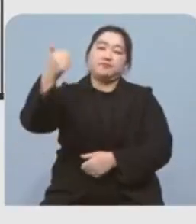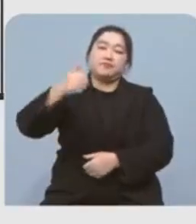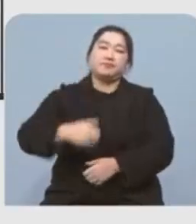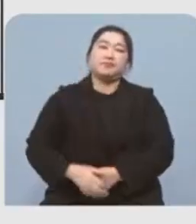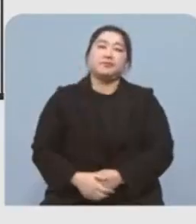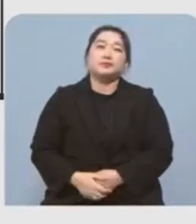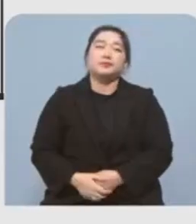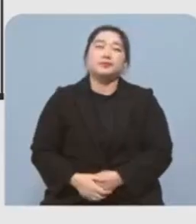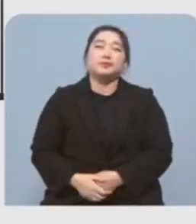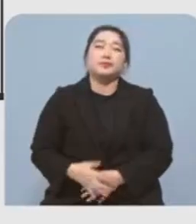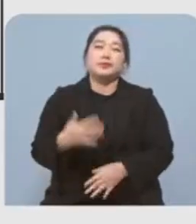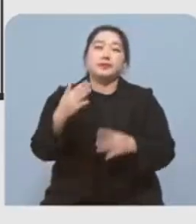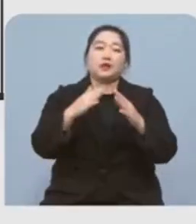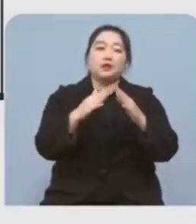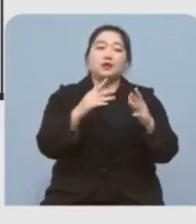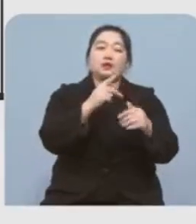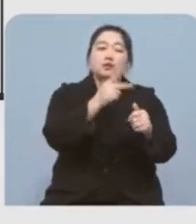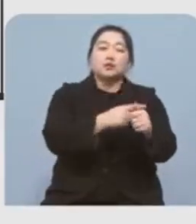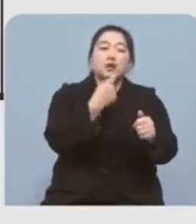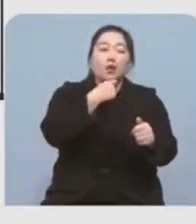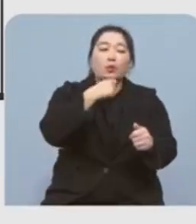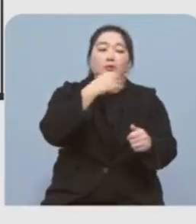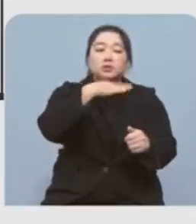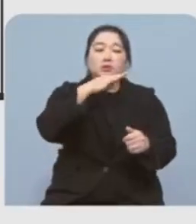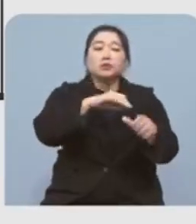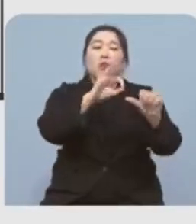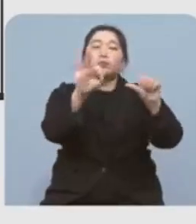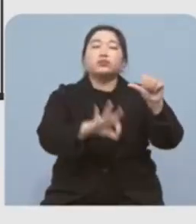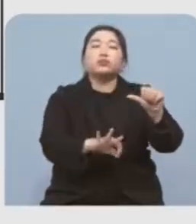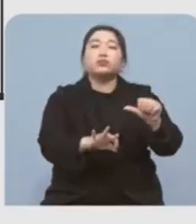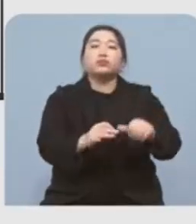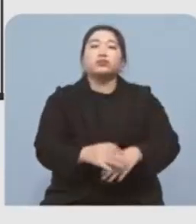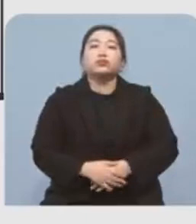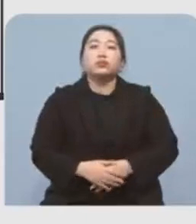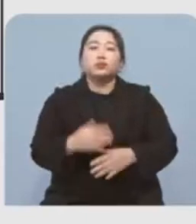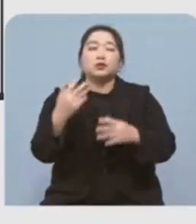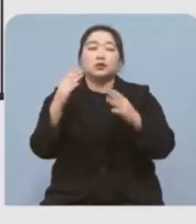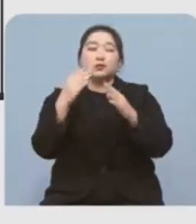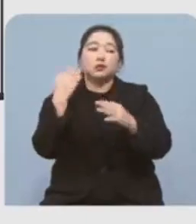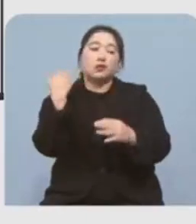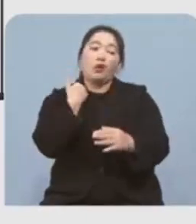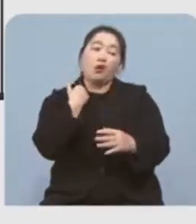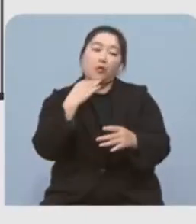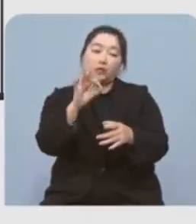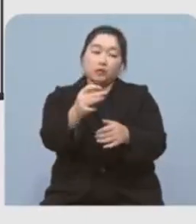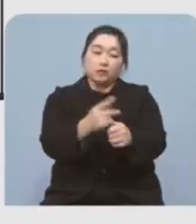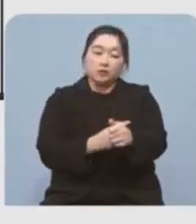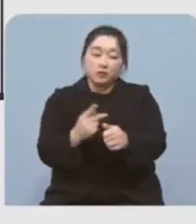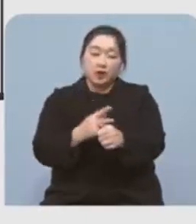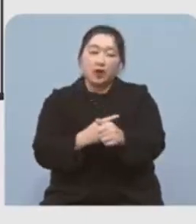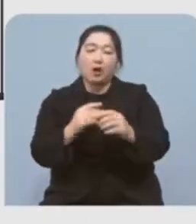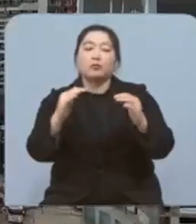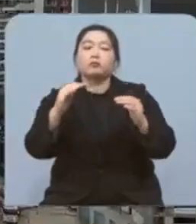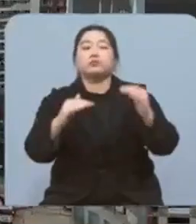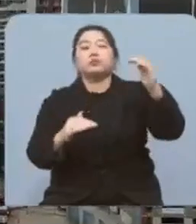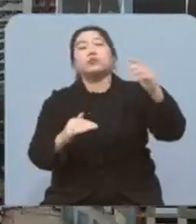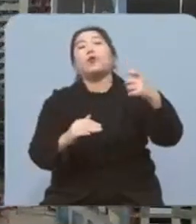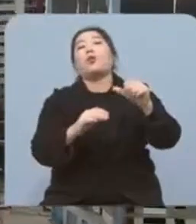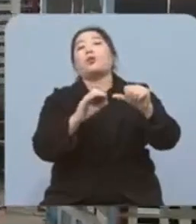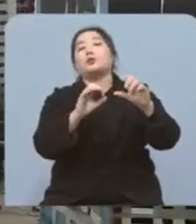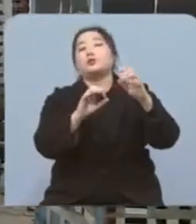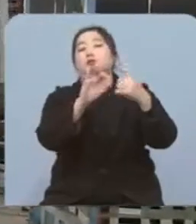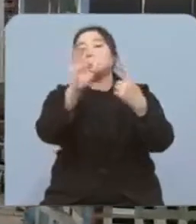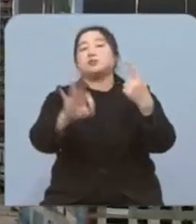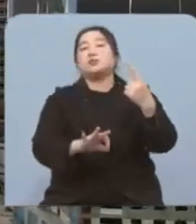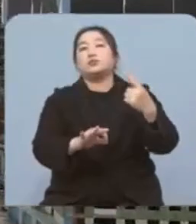시중은행의 주택담보대출 금리는 5% 대로 전세자금 대출 금리보다 1% 포인트 정도 높습니다